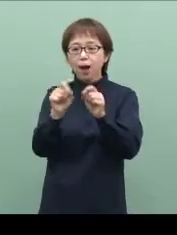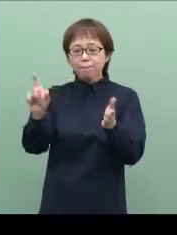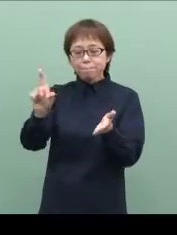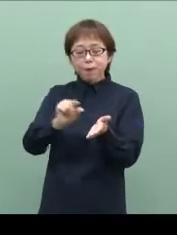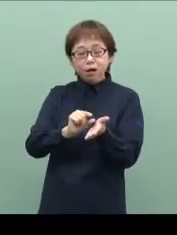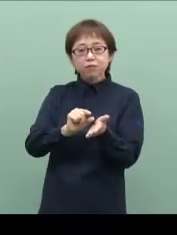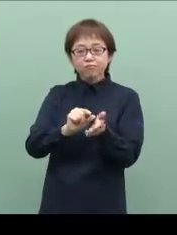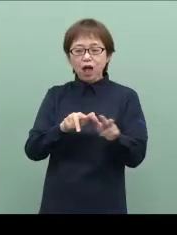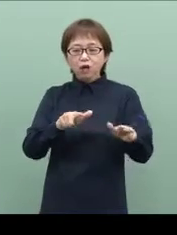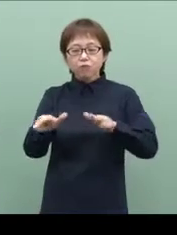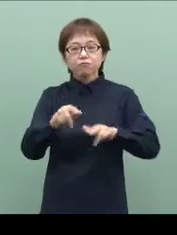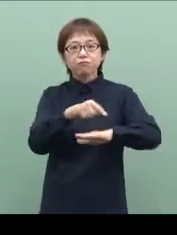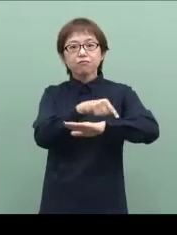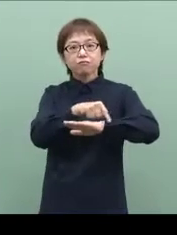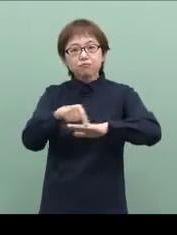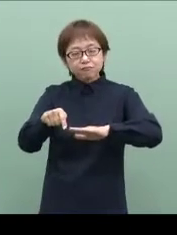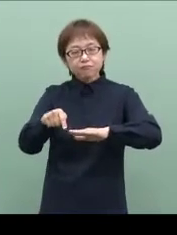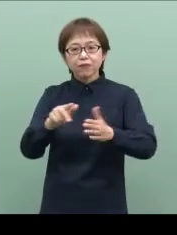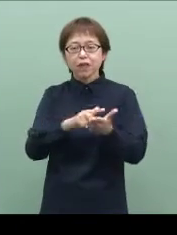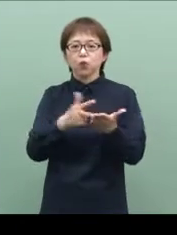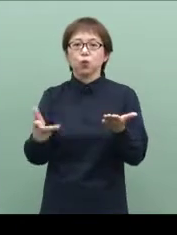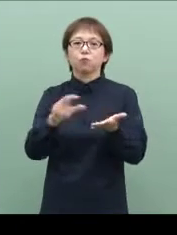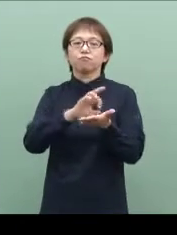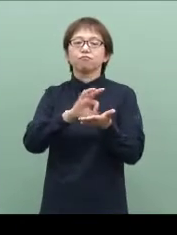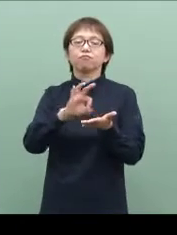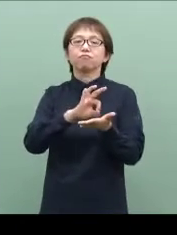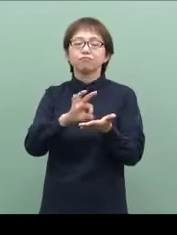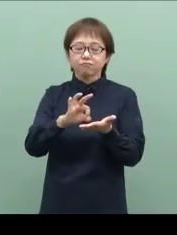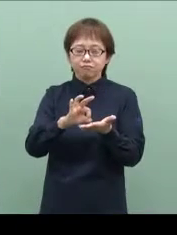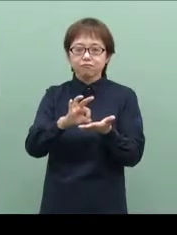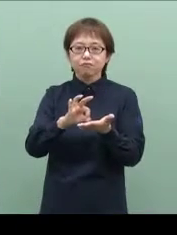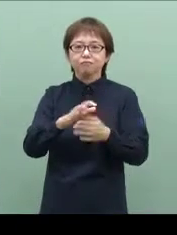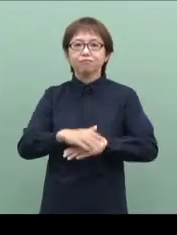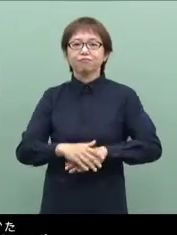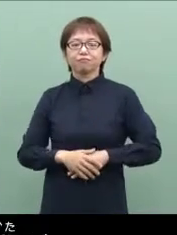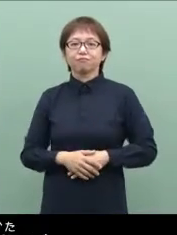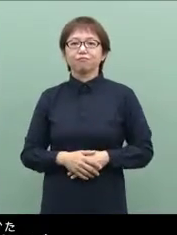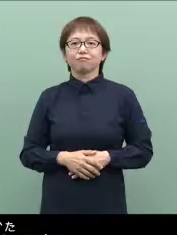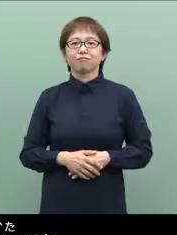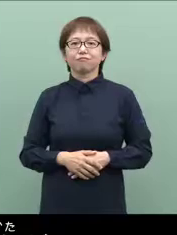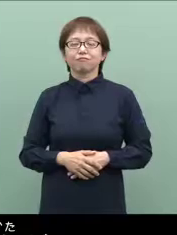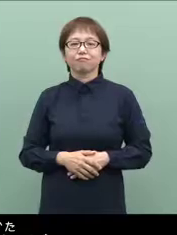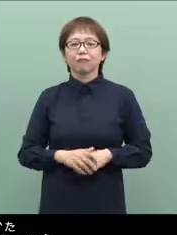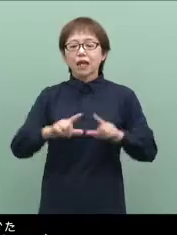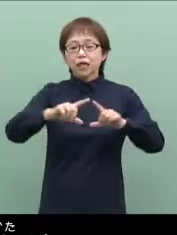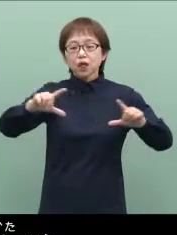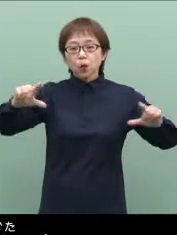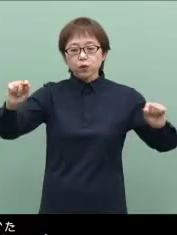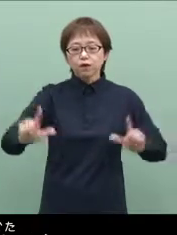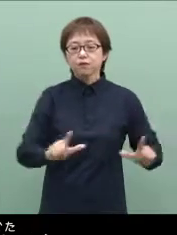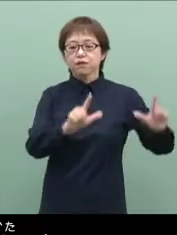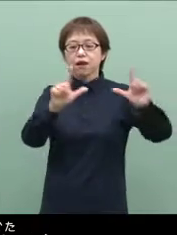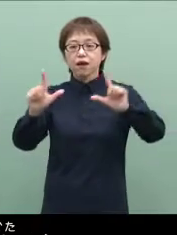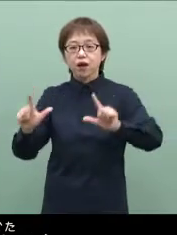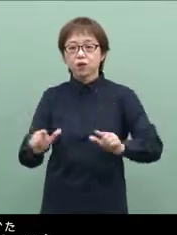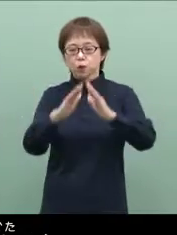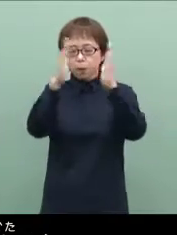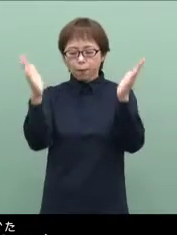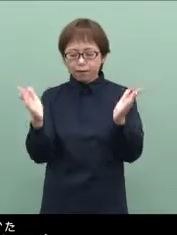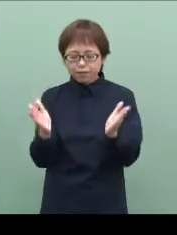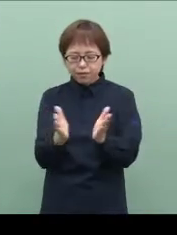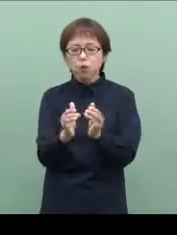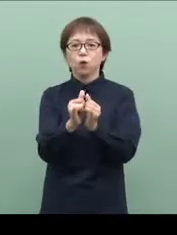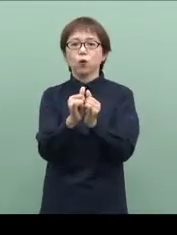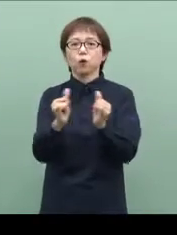市や町の各種施策に利用される基本資料となります。この調査は日本に住む全ての方が対象です